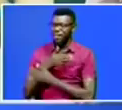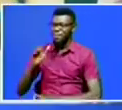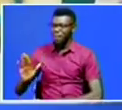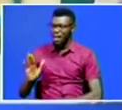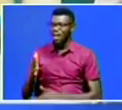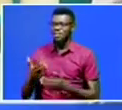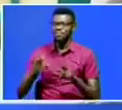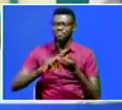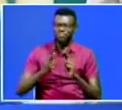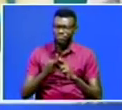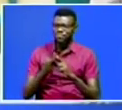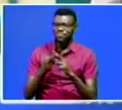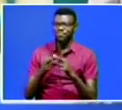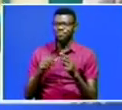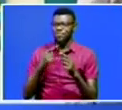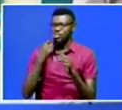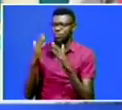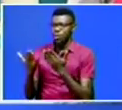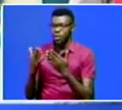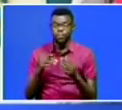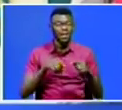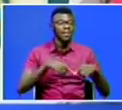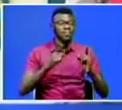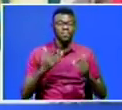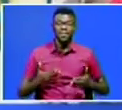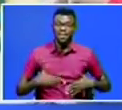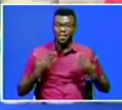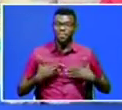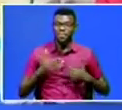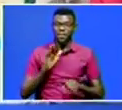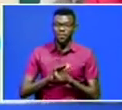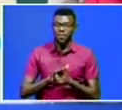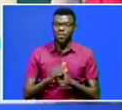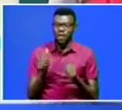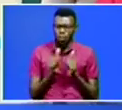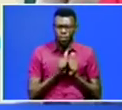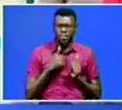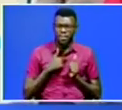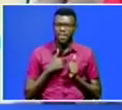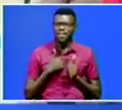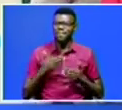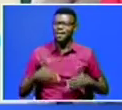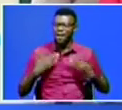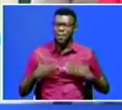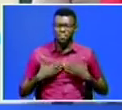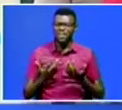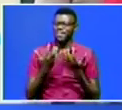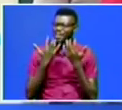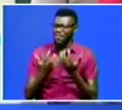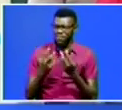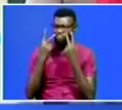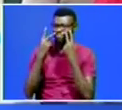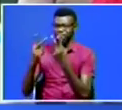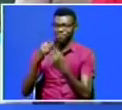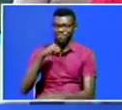wameweza kuzungumzia kukwambia lipi? Wamefurahia sana. Yeah, hata wangekuwa pamoja nami hapa, furaha nyingi ingeonekana kwa nyuso zao.